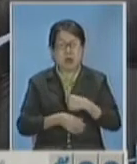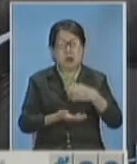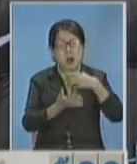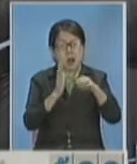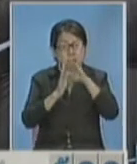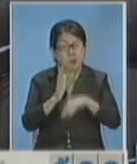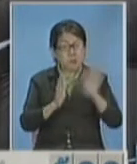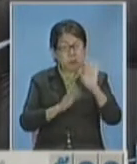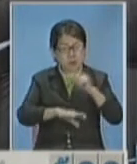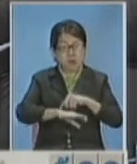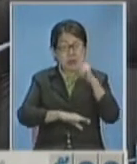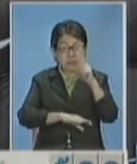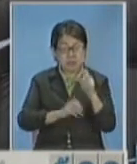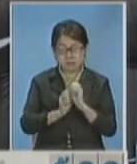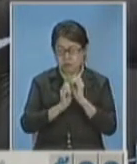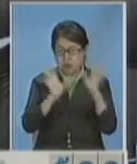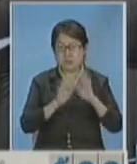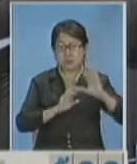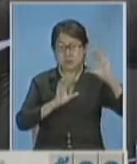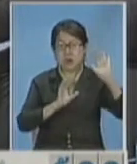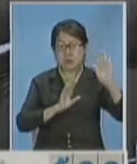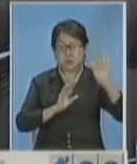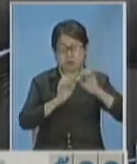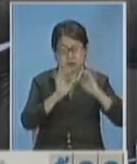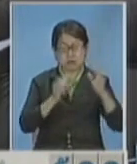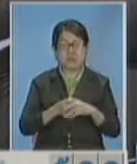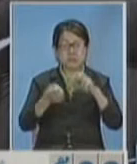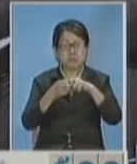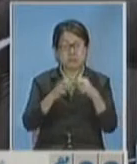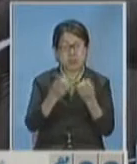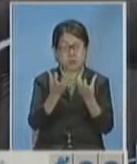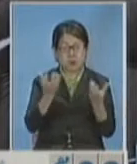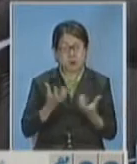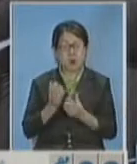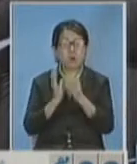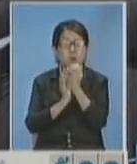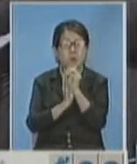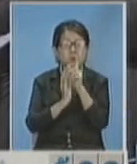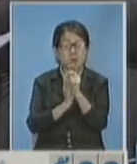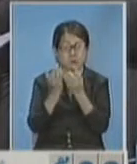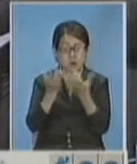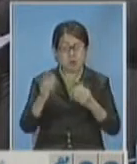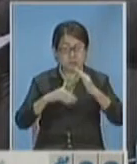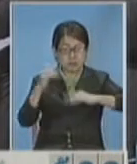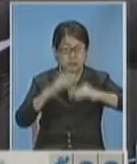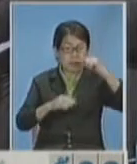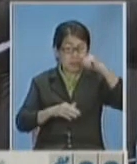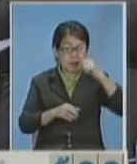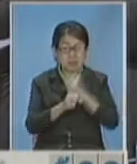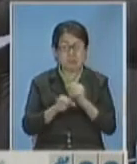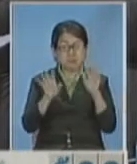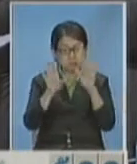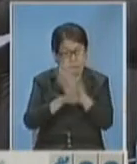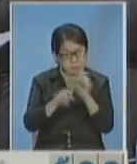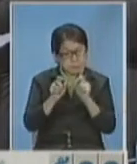เขาสะท้อนชัดเจนนะคะหน่วยงานของรัฐทำมาเองก็คือปัญหาผลิตภัณฑ์โอท็อปของไทยผลิตภัณฑ์ของเราไม่แตกต่างกัน